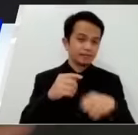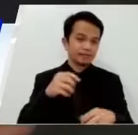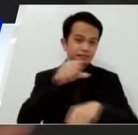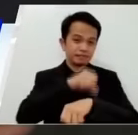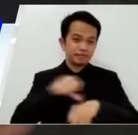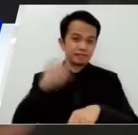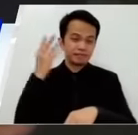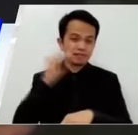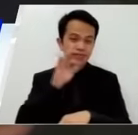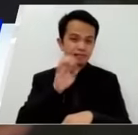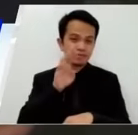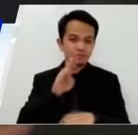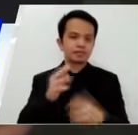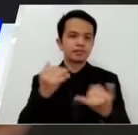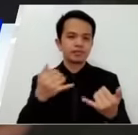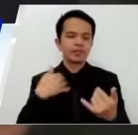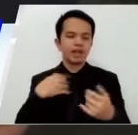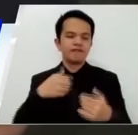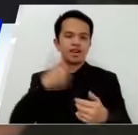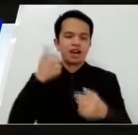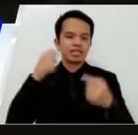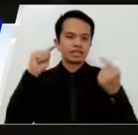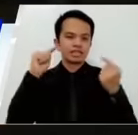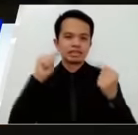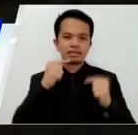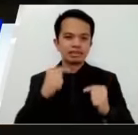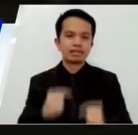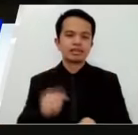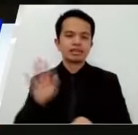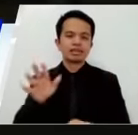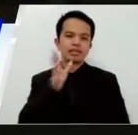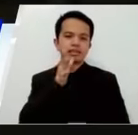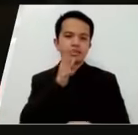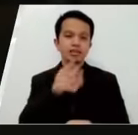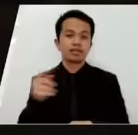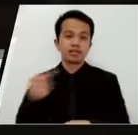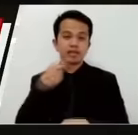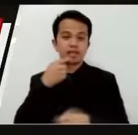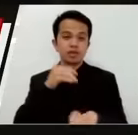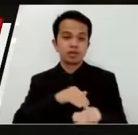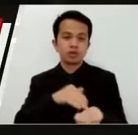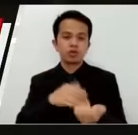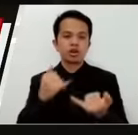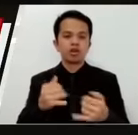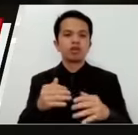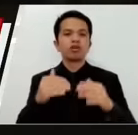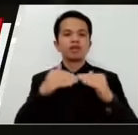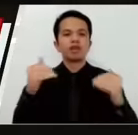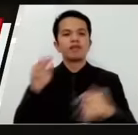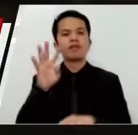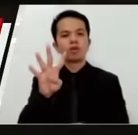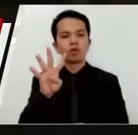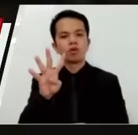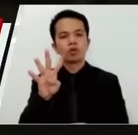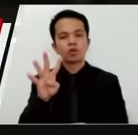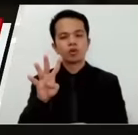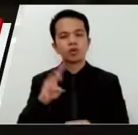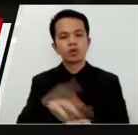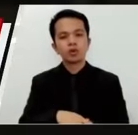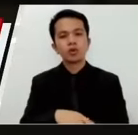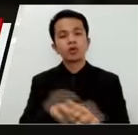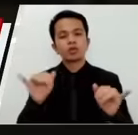may iniinda ng ibang sakit ang ina. Sabi ng doctor, stage 4 na siya with lungs, meds. Meron na din po